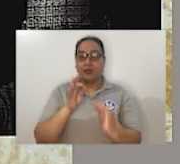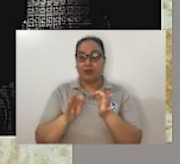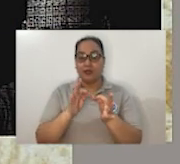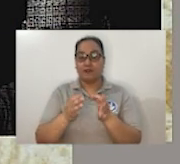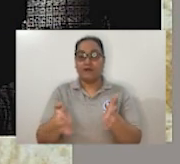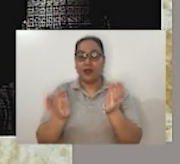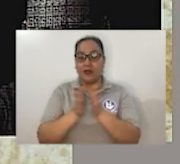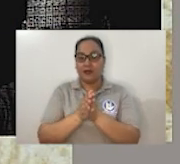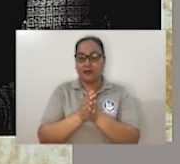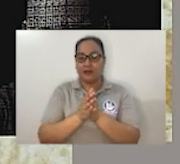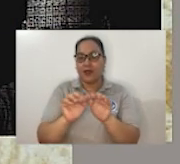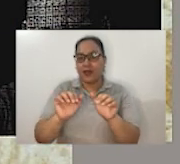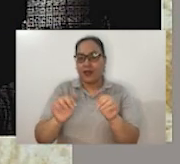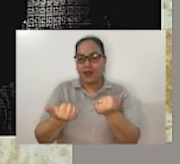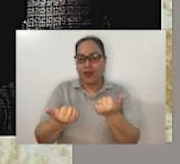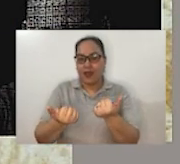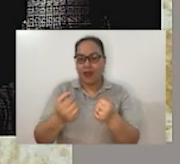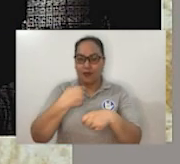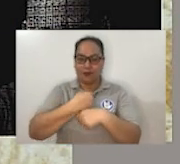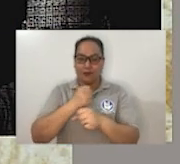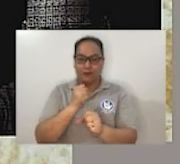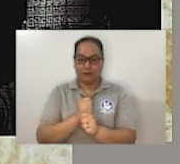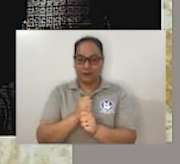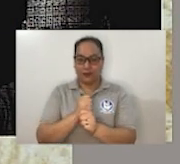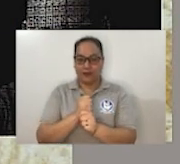Ganyan ko kamahal ang Fernandino Tints.